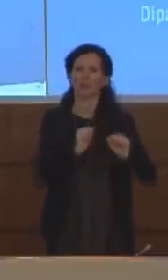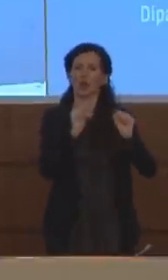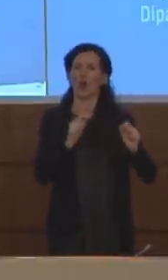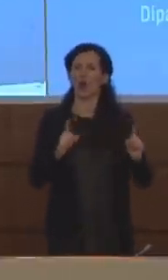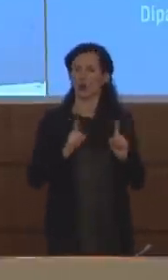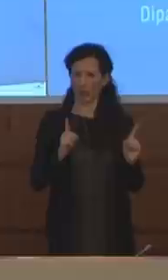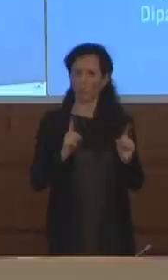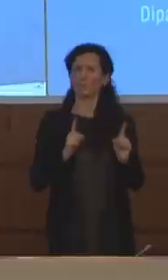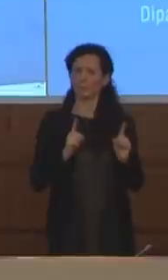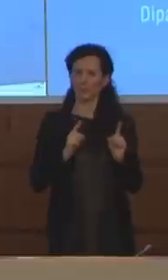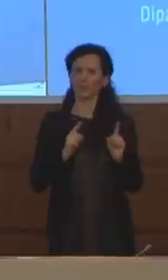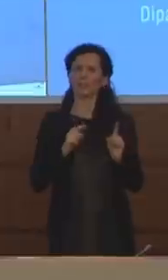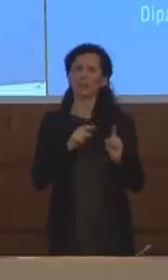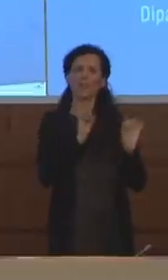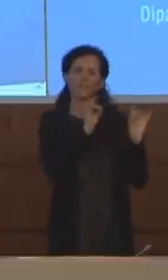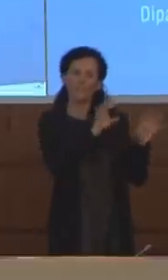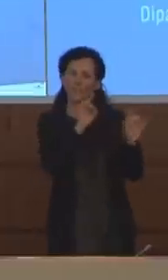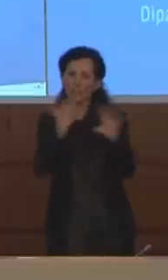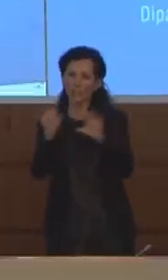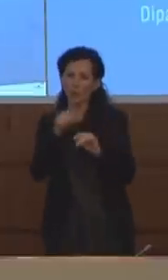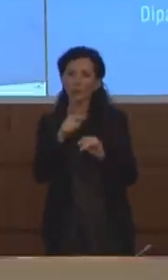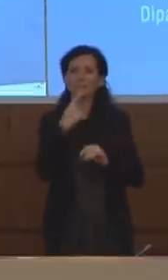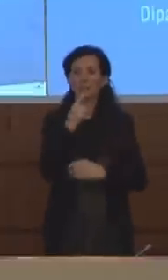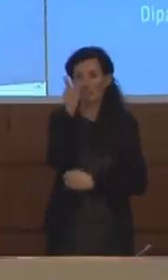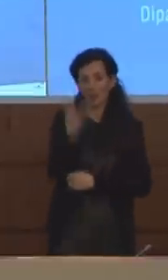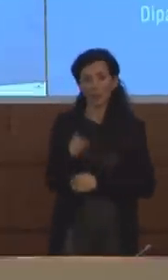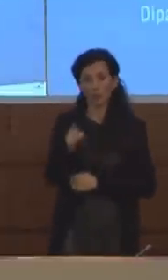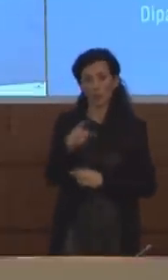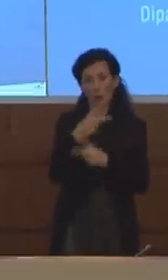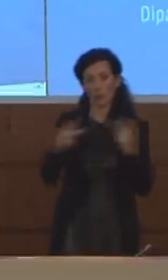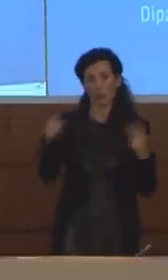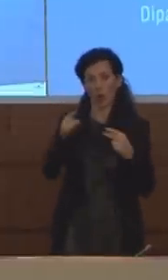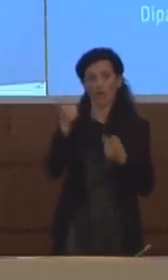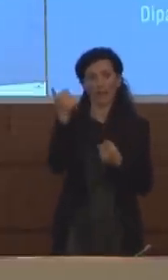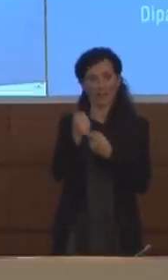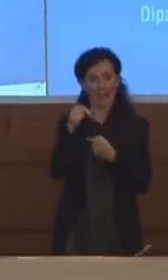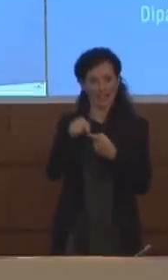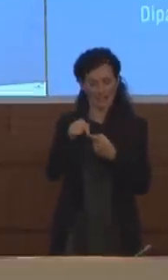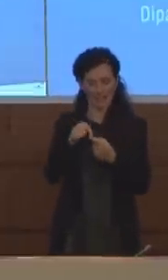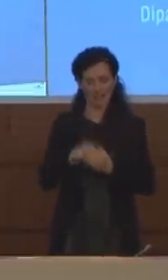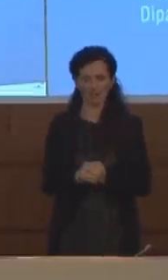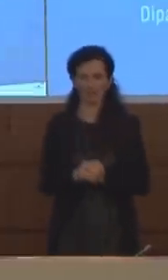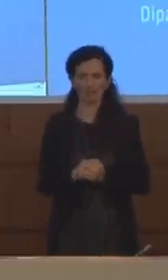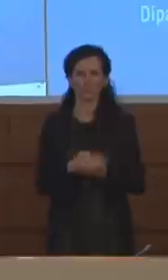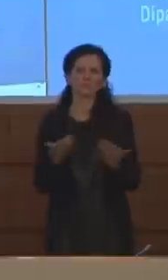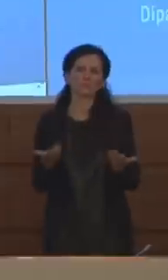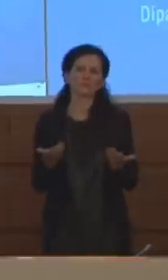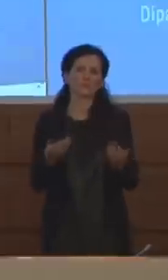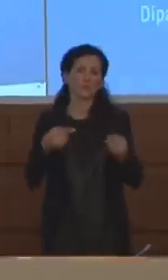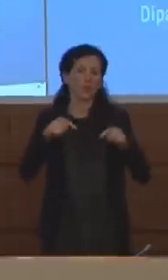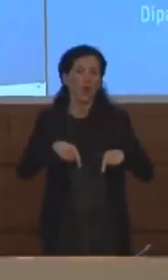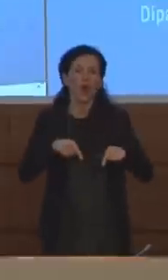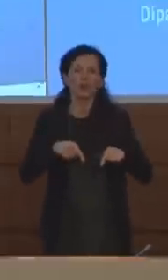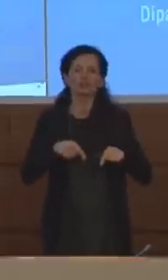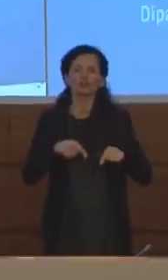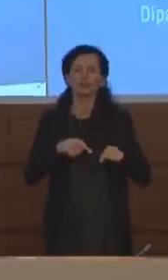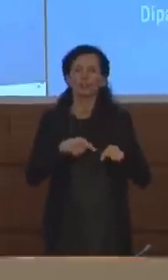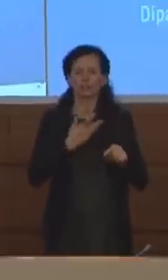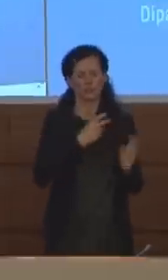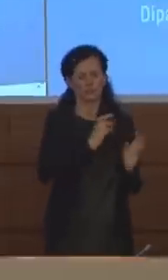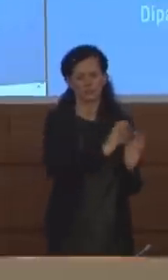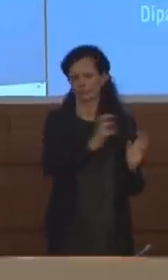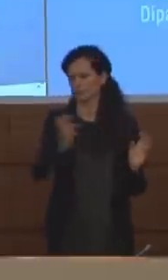nell'organismo delle persone che vengono testate sappiamo che ci sono molti prodotti oggi sul mercato e